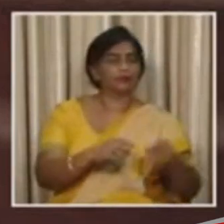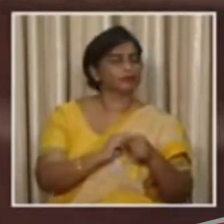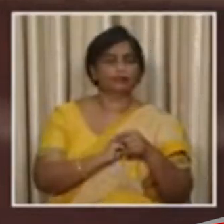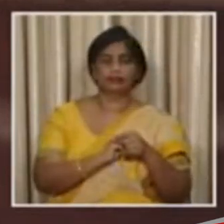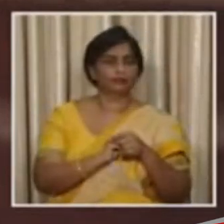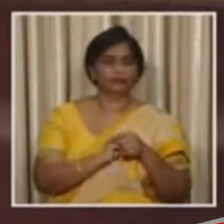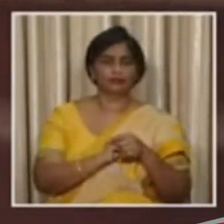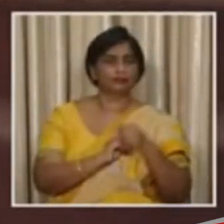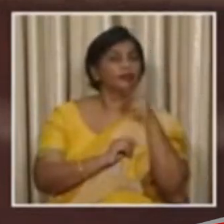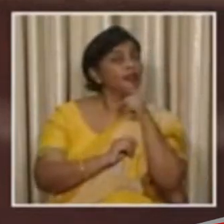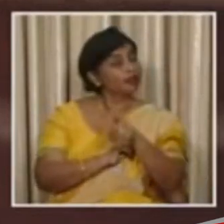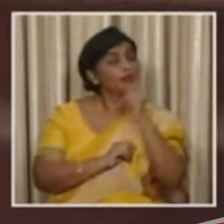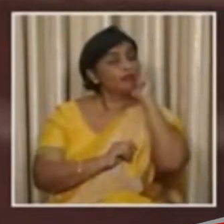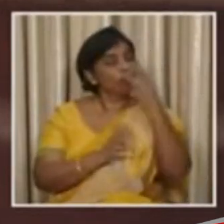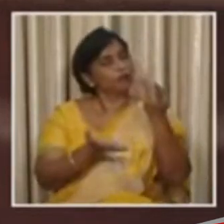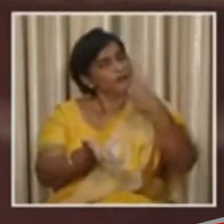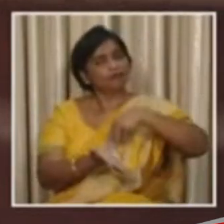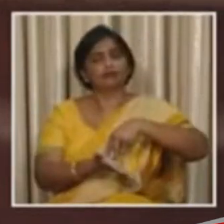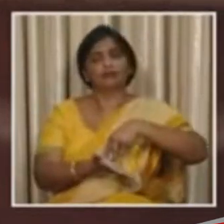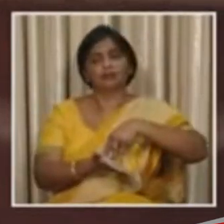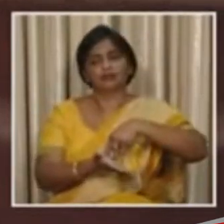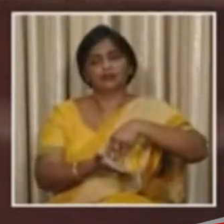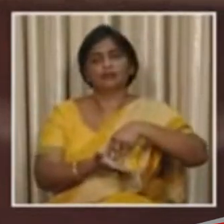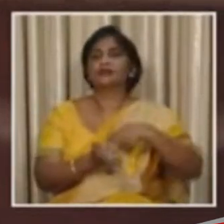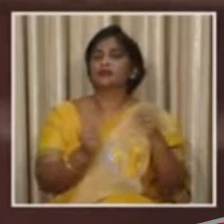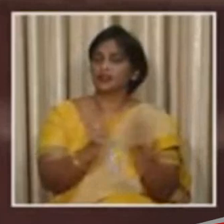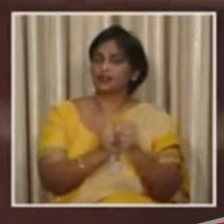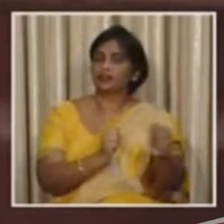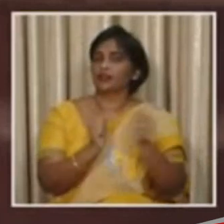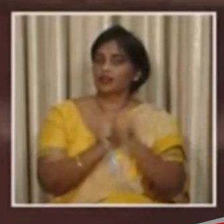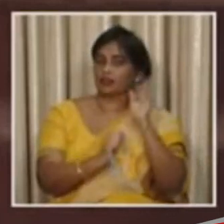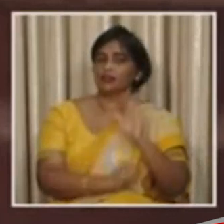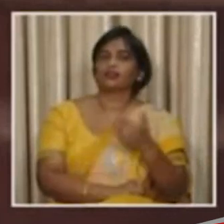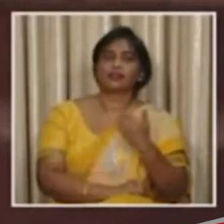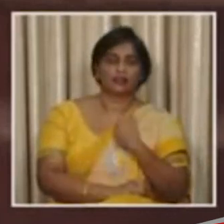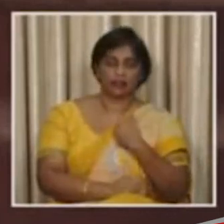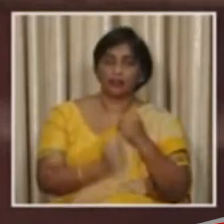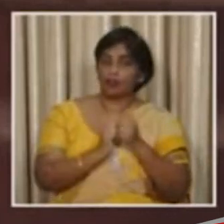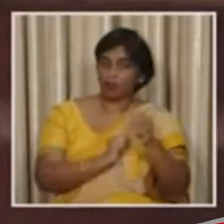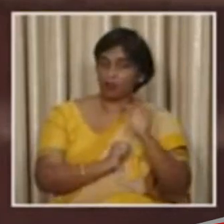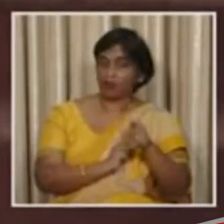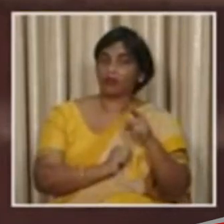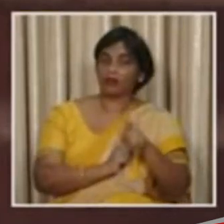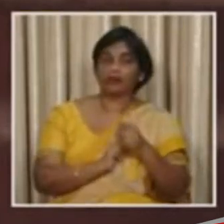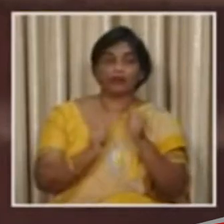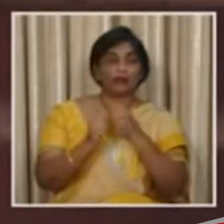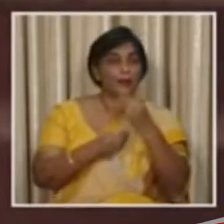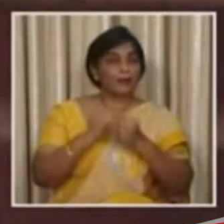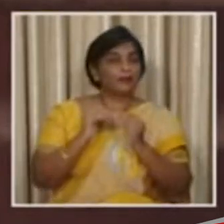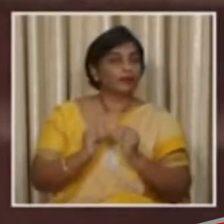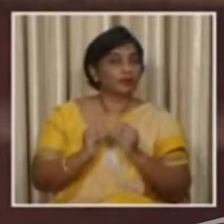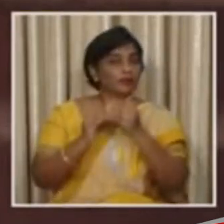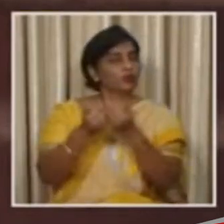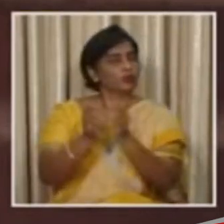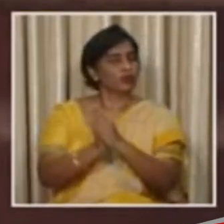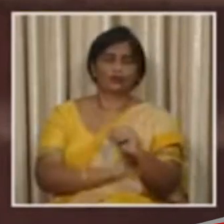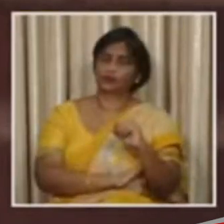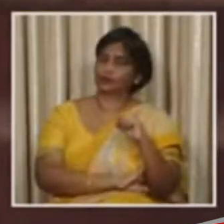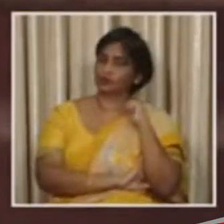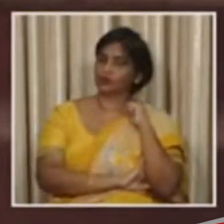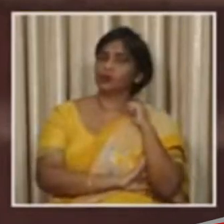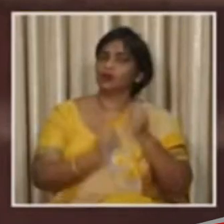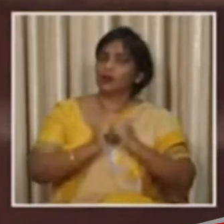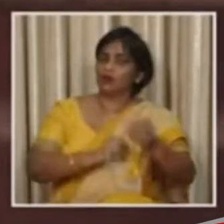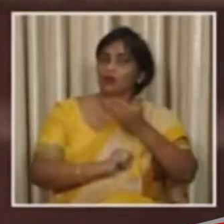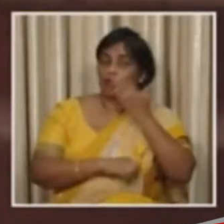වෙනුවට ඒ මිනිසුන්ව දෙපයින් හිටවන වැඩපිළිවෙලක් තමයි කළ යුත්තේ. ඒ නිසා අපි කරන්න ඕනේ ඉන්ඩස්ට්‍රි එක රිබලරයිස් කරන එක, ඉන්ඩස්ට්‍රියට දුවන්න